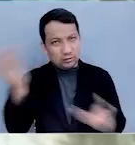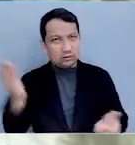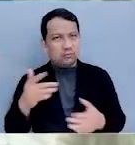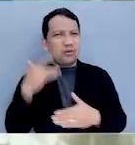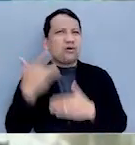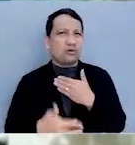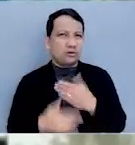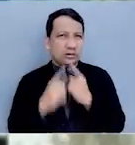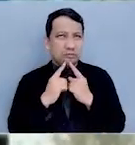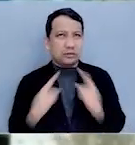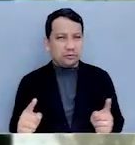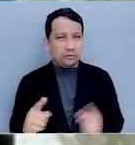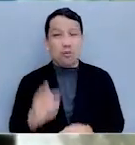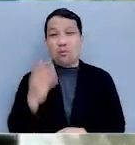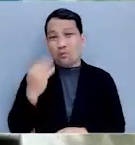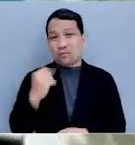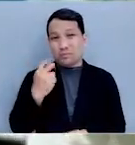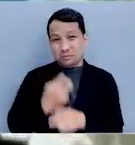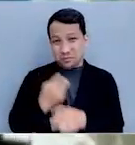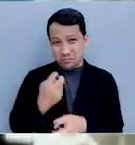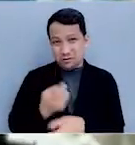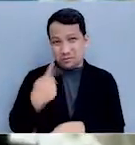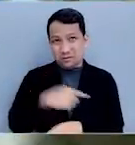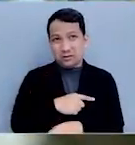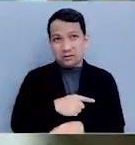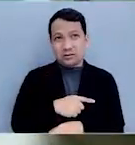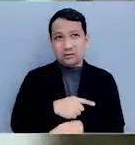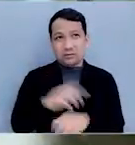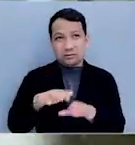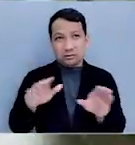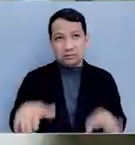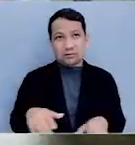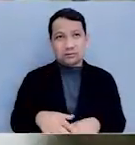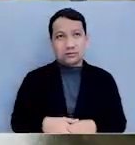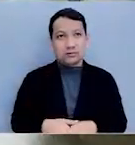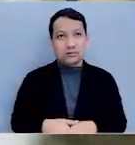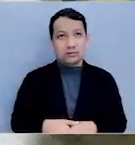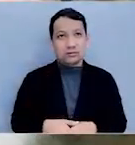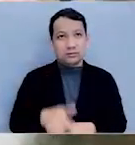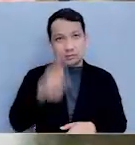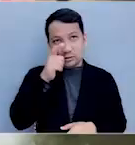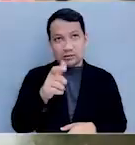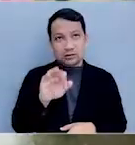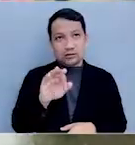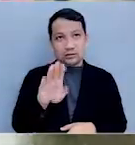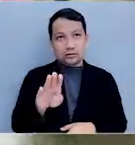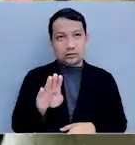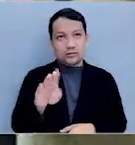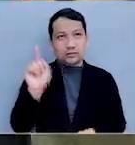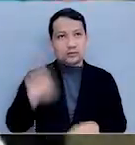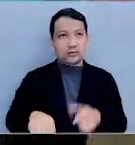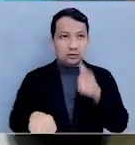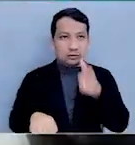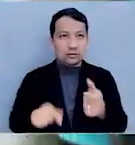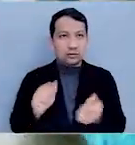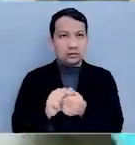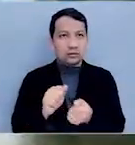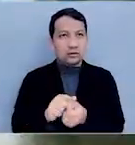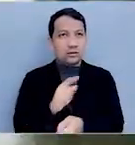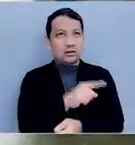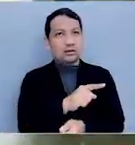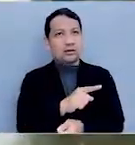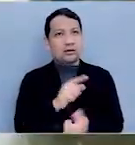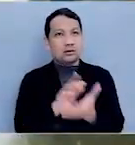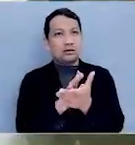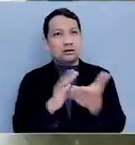kong mag-declare para hindi naman po sa mga bata. Nakita lang ho namin sa Facebook pala daw, pero hindi naman ako kasali itong aming